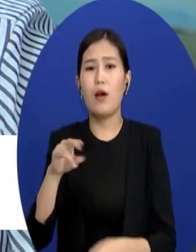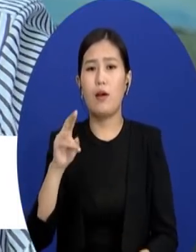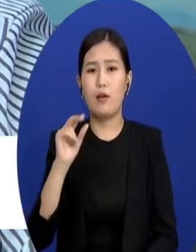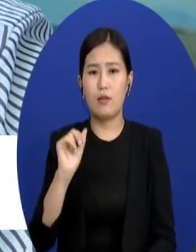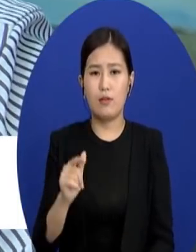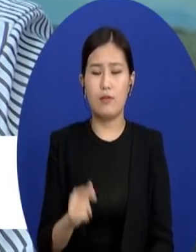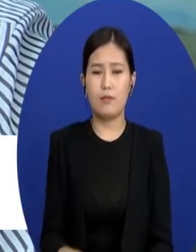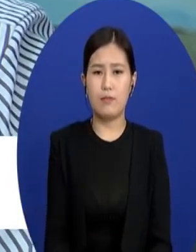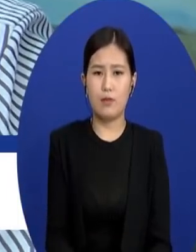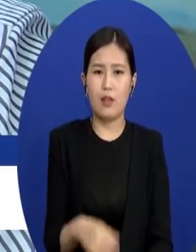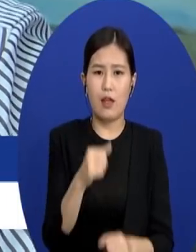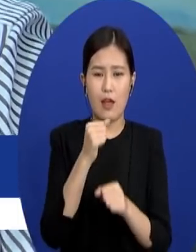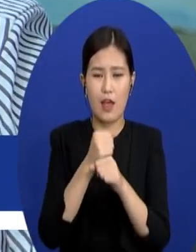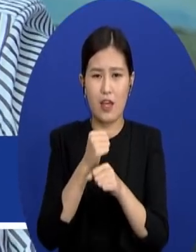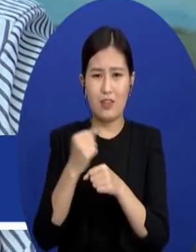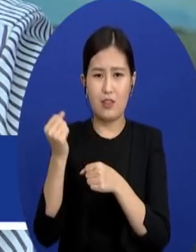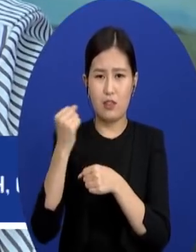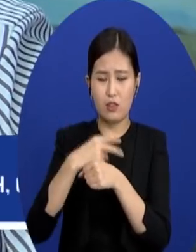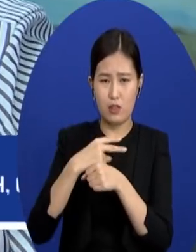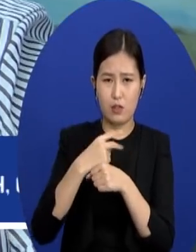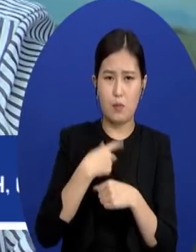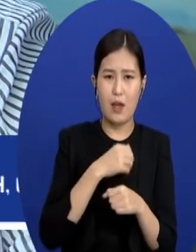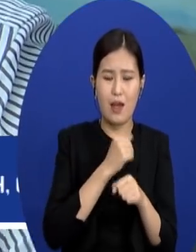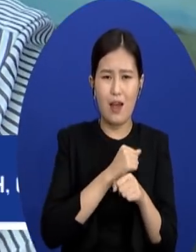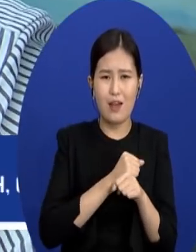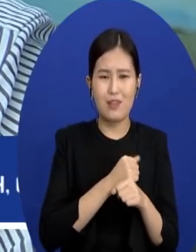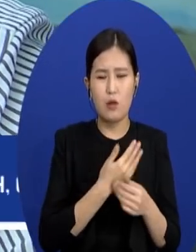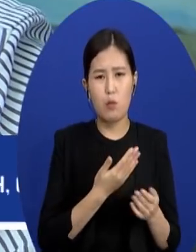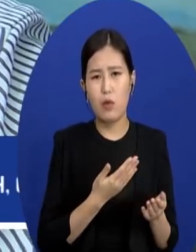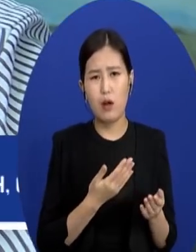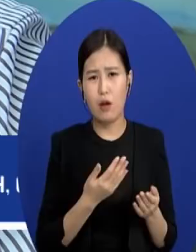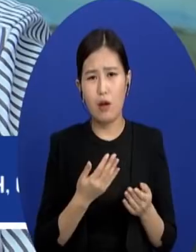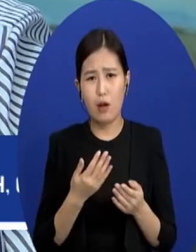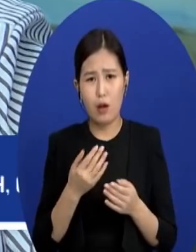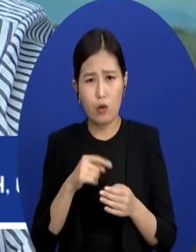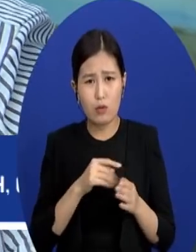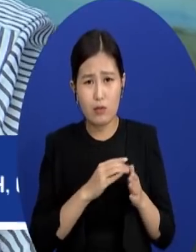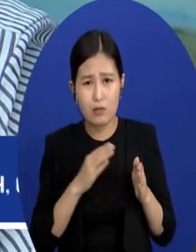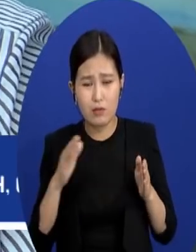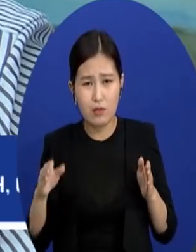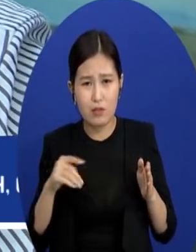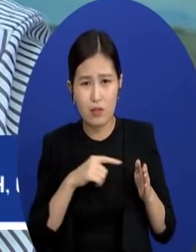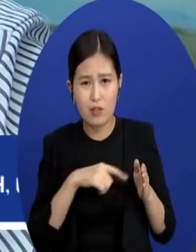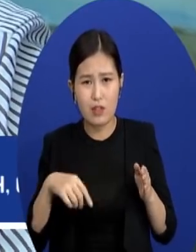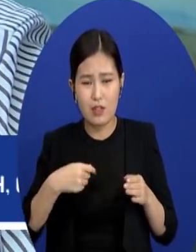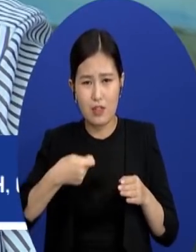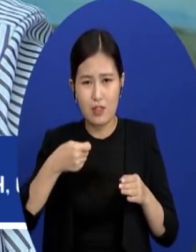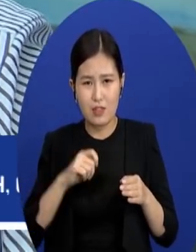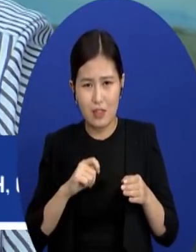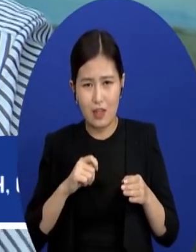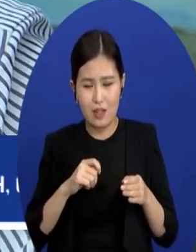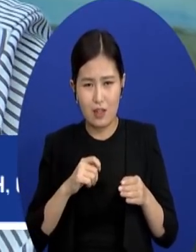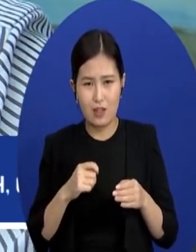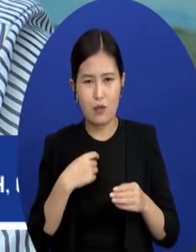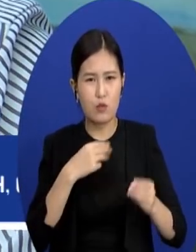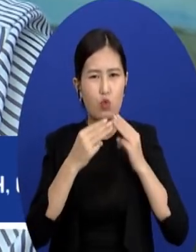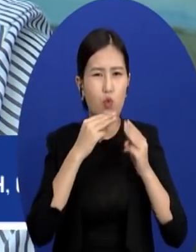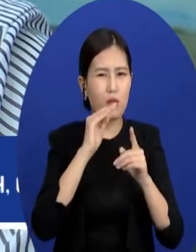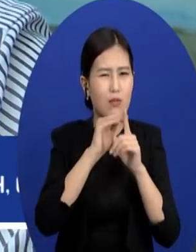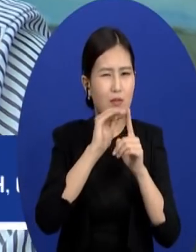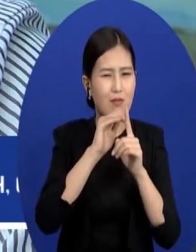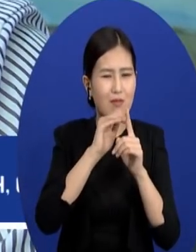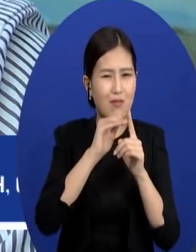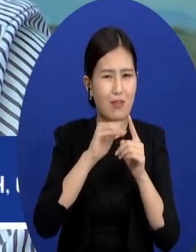халагдаад ажилгүй байсан хугацааныхаа цалин одоо шүүхээрээ яваад буцааж олох. Тэр бол